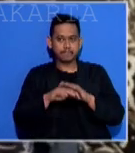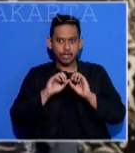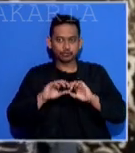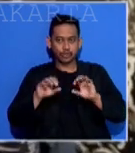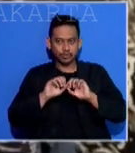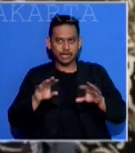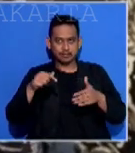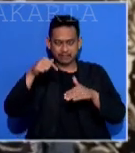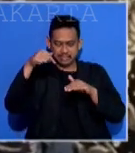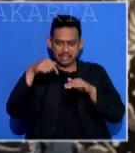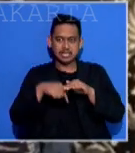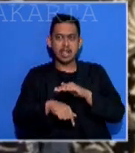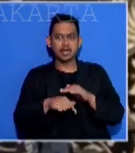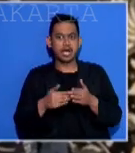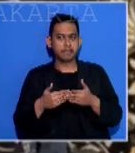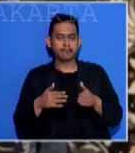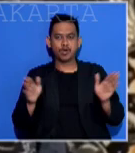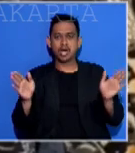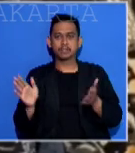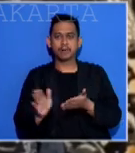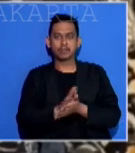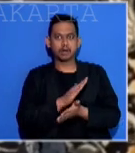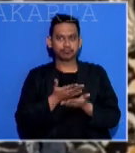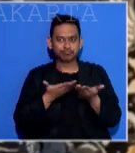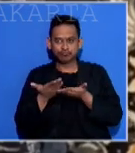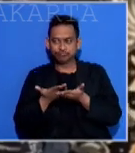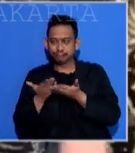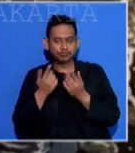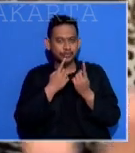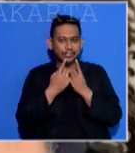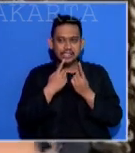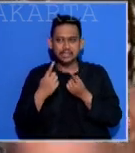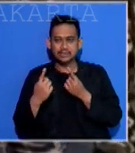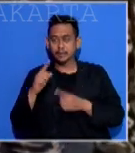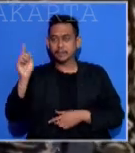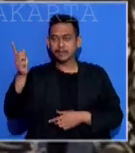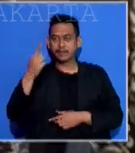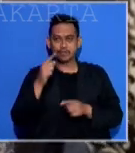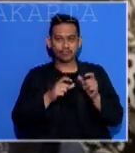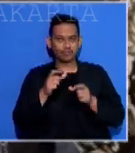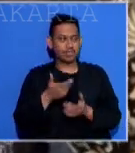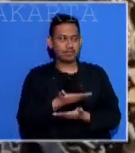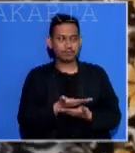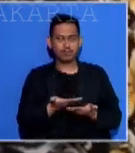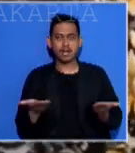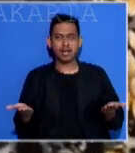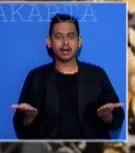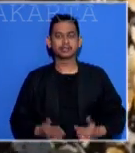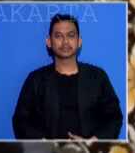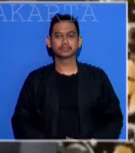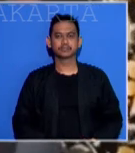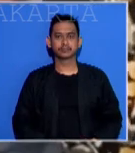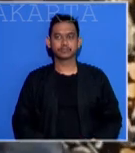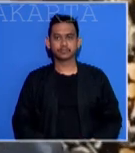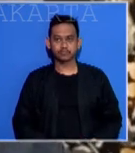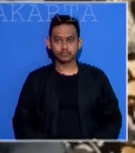rinci, saya membuka ruang untuk bisa berkomunikasi antara pemerintah dengan para pelaku nanti yang harus diwakili. Nah, saya